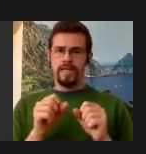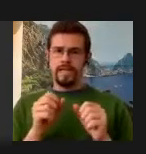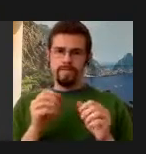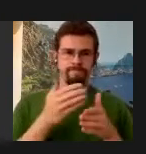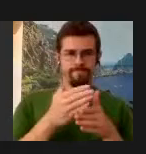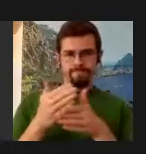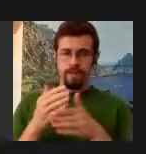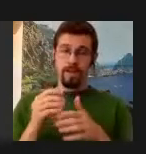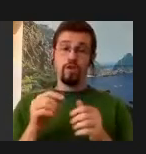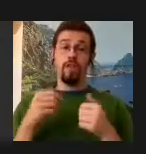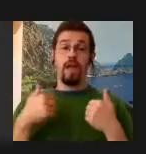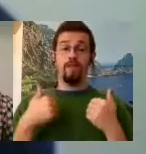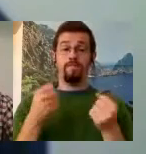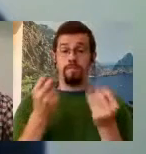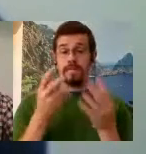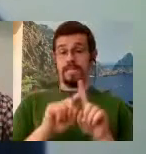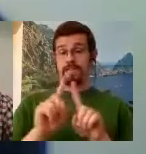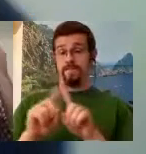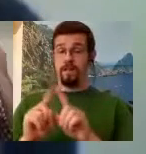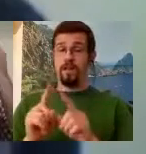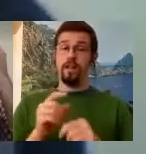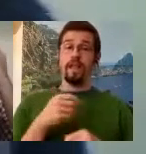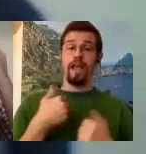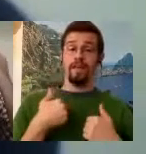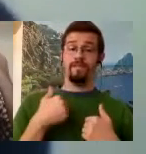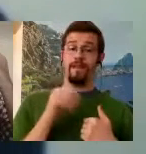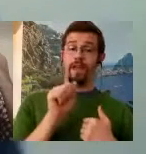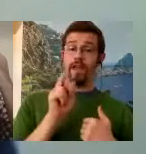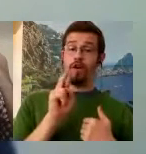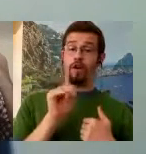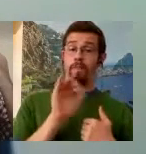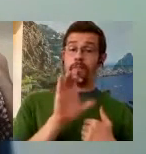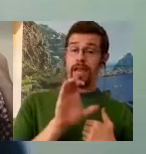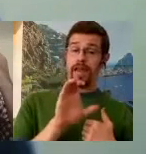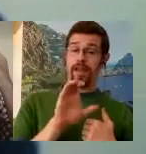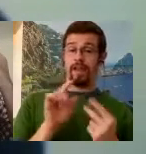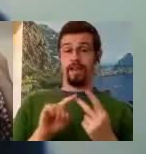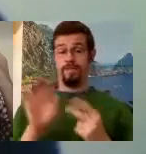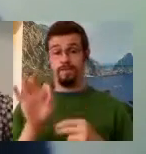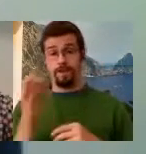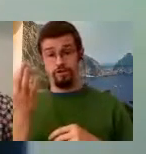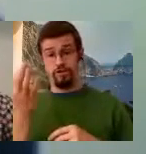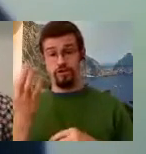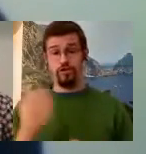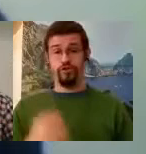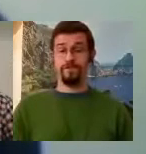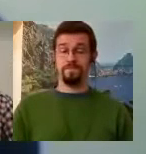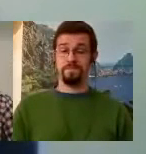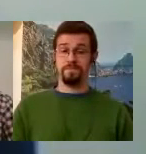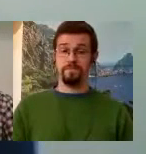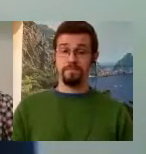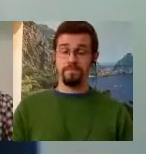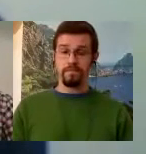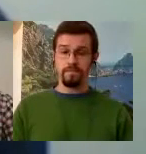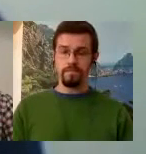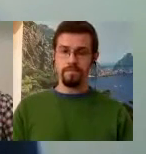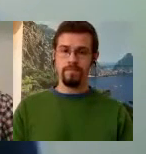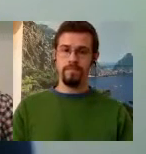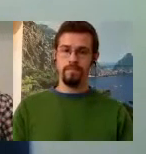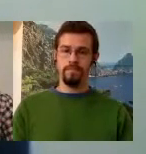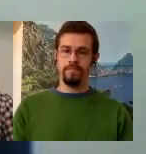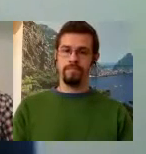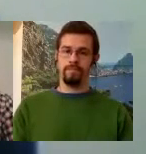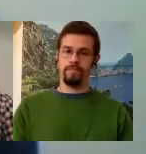French books. في القسم الثاني قدمت المفاهيم الأساسية التي كانت لها علاقة بالأصم